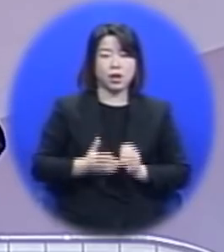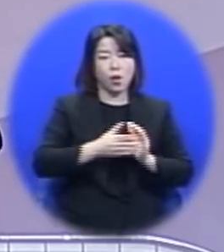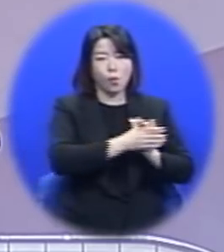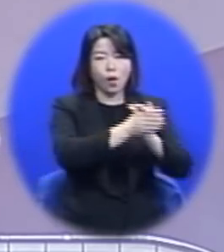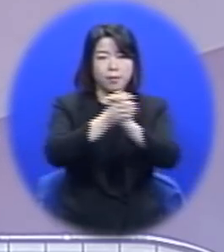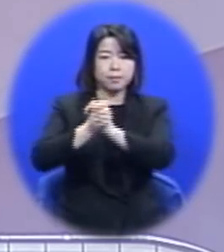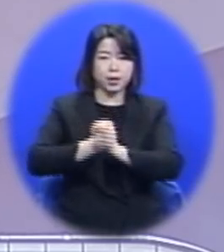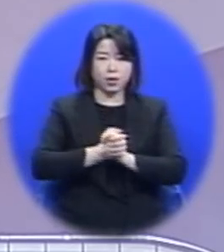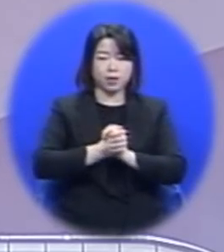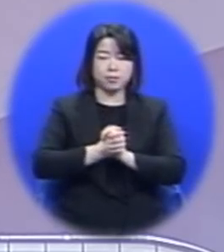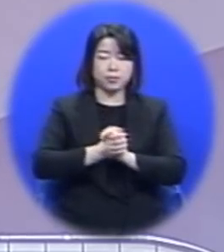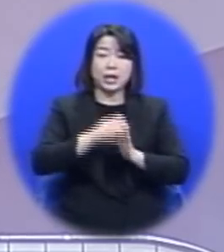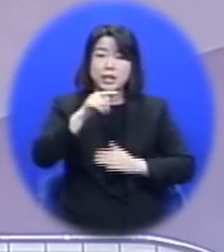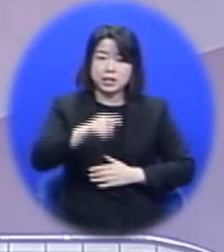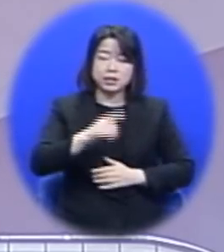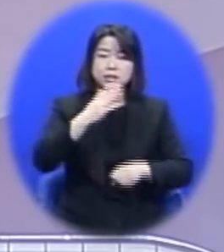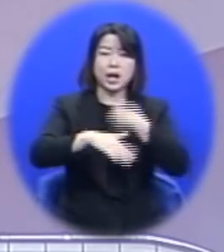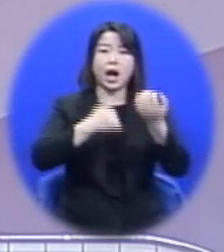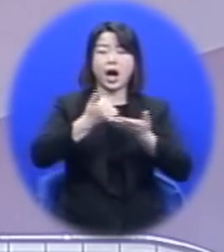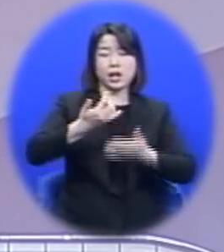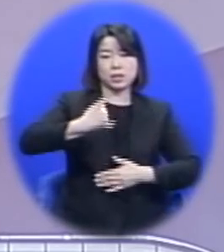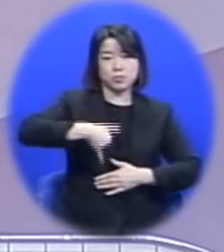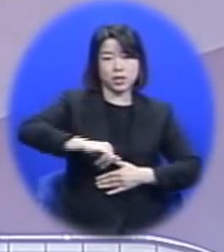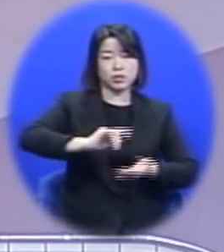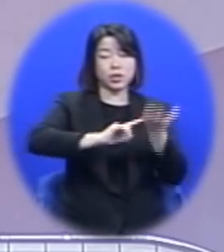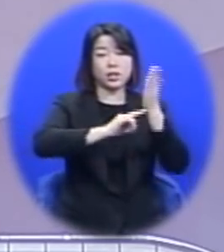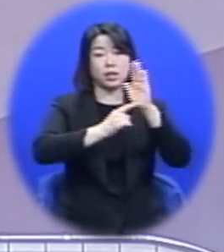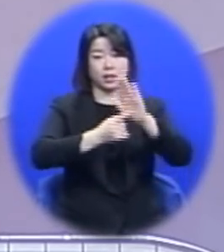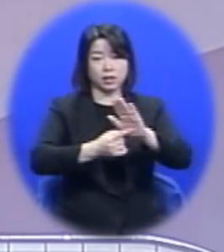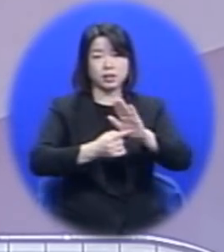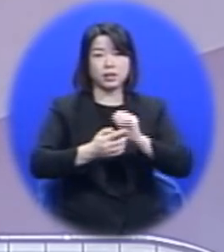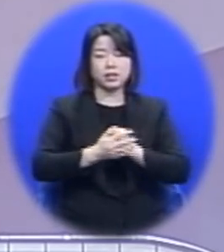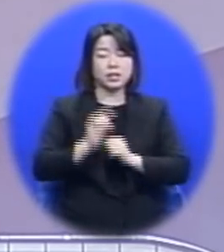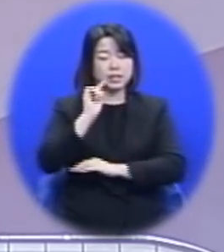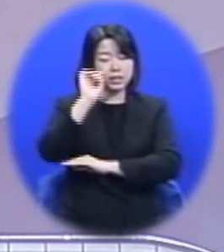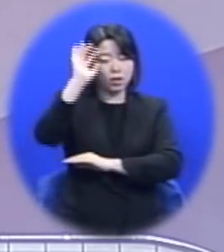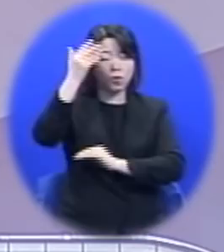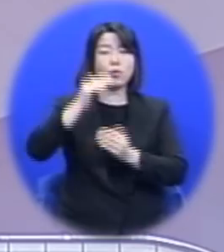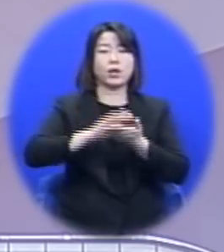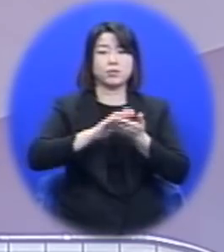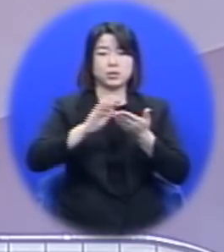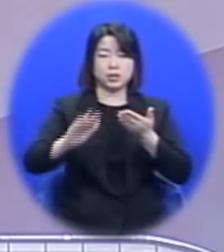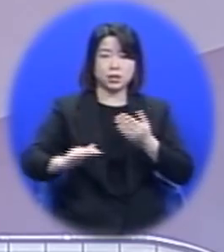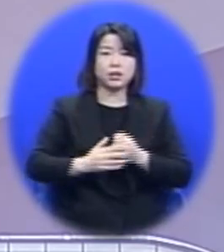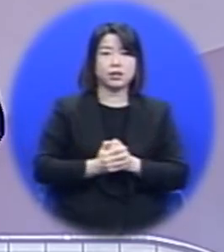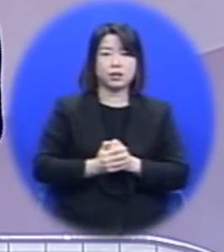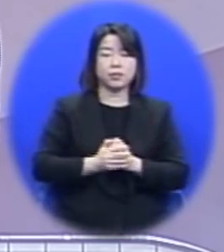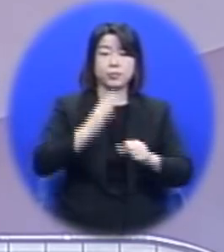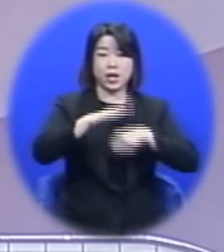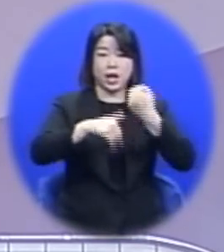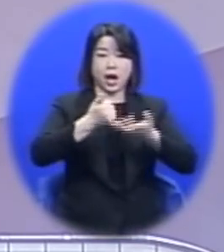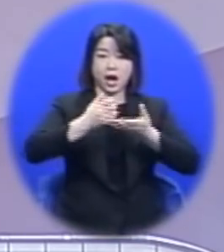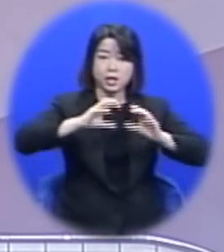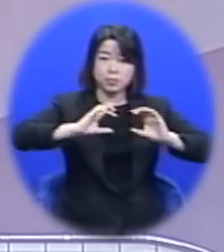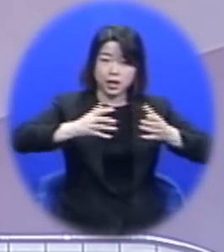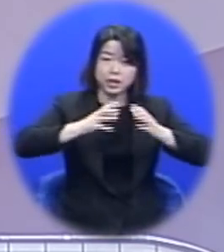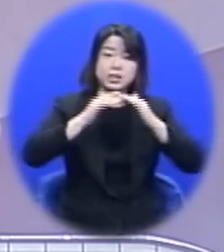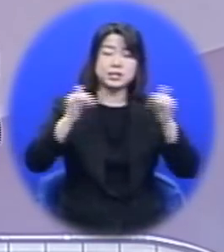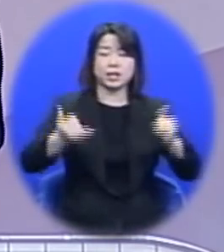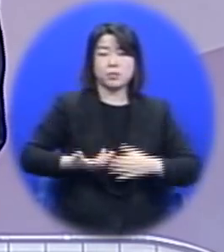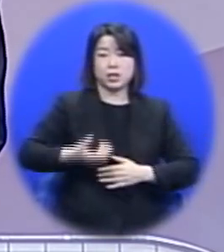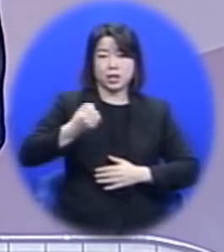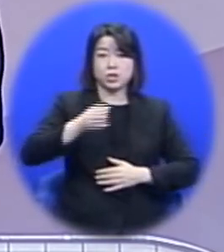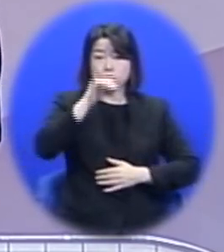화평함, 이것이 하나님의 자녀에게 나타나는 영광이에요. 하나님의 나라 백성이 가지고